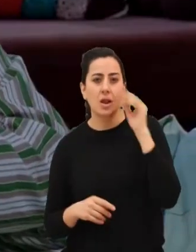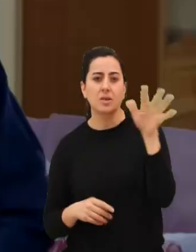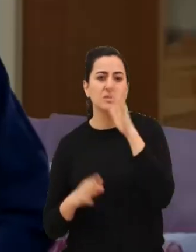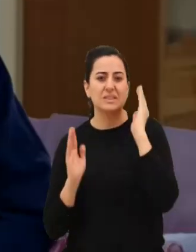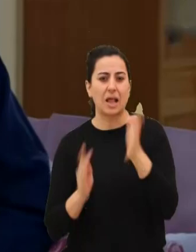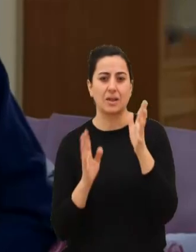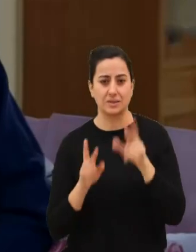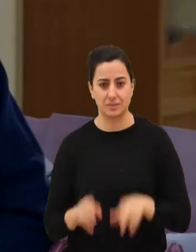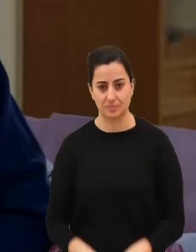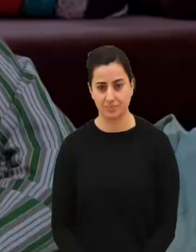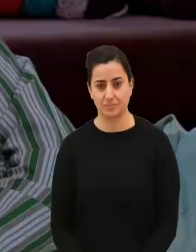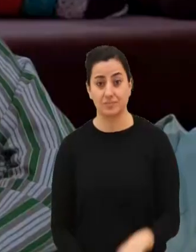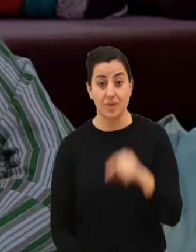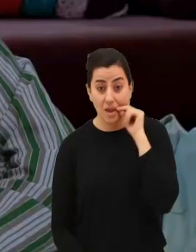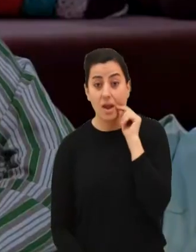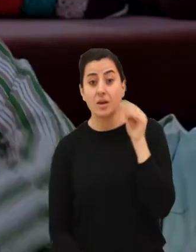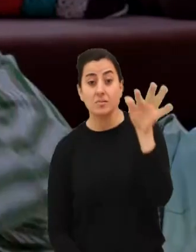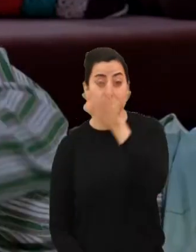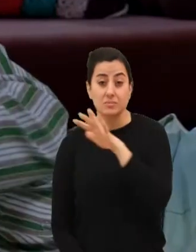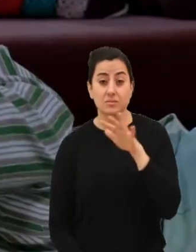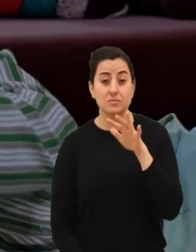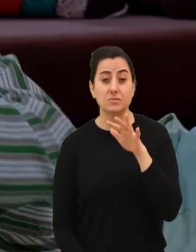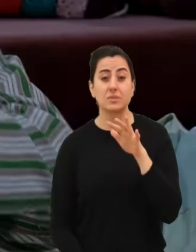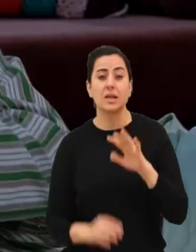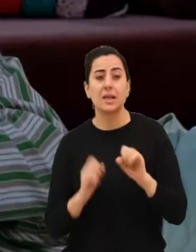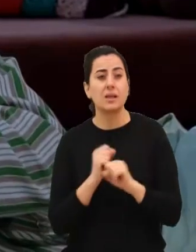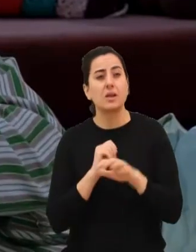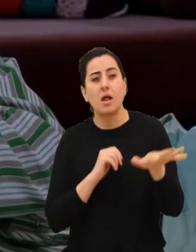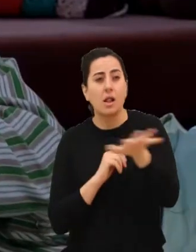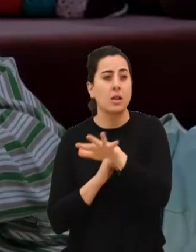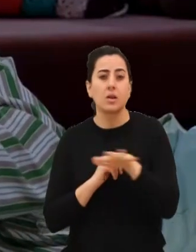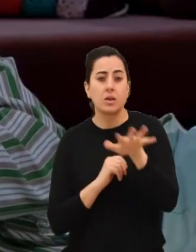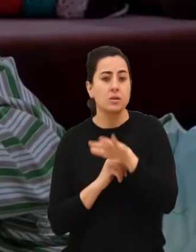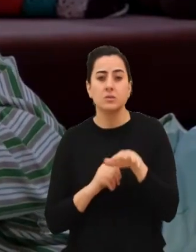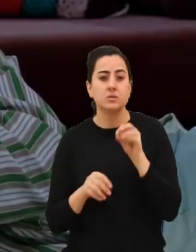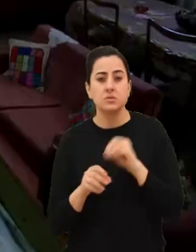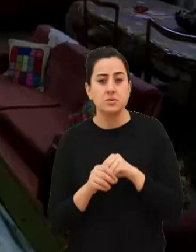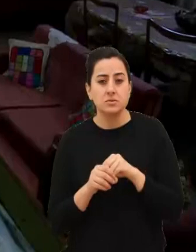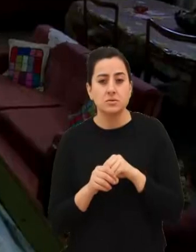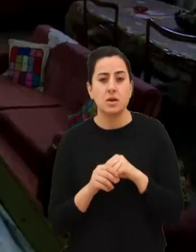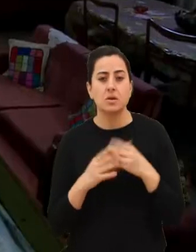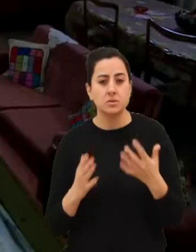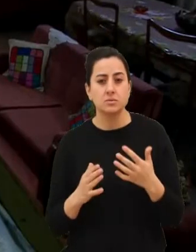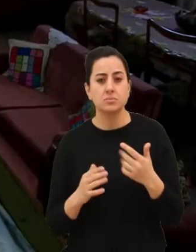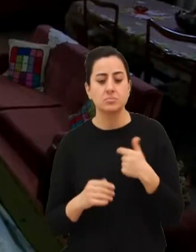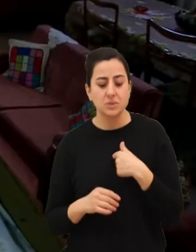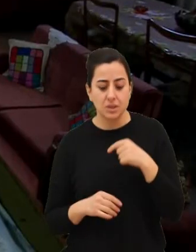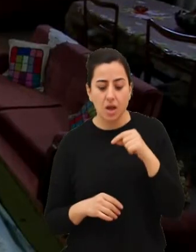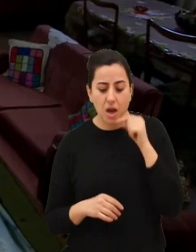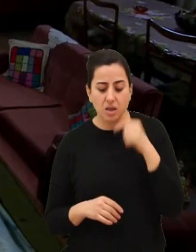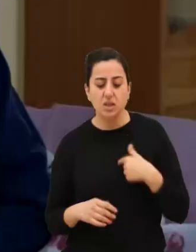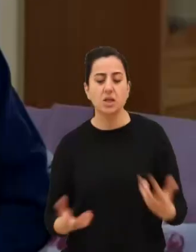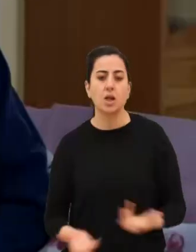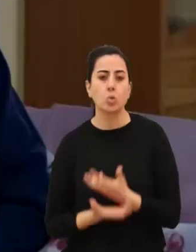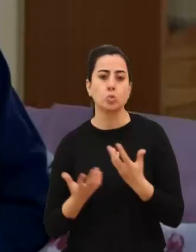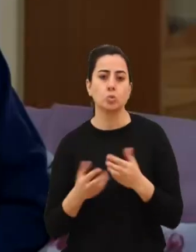değil mi? Erkek milleti böyle genel olgusunun içinde aslında biz erkekler